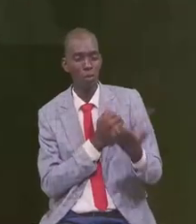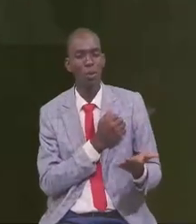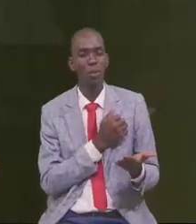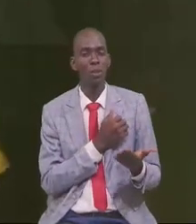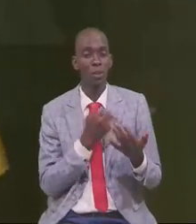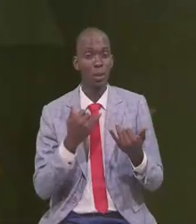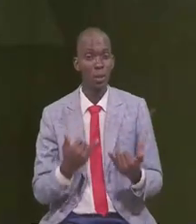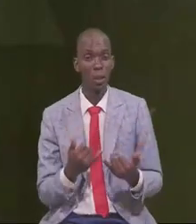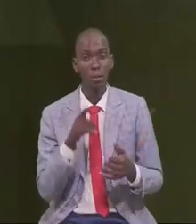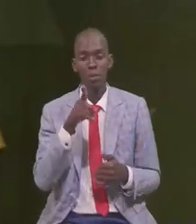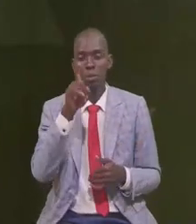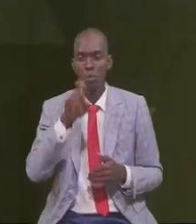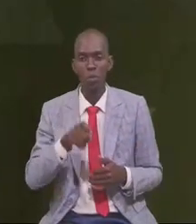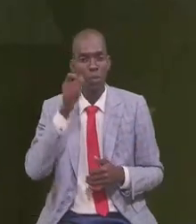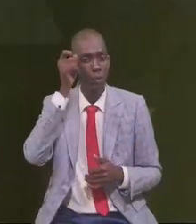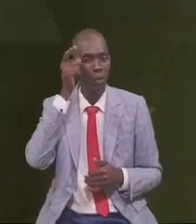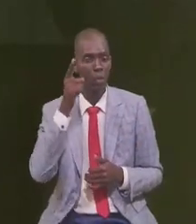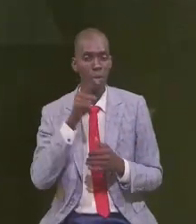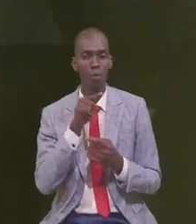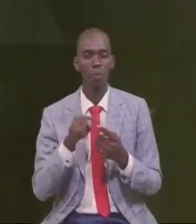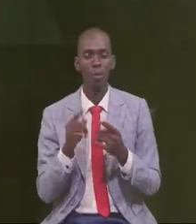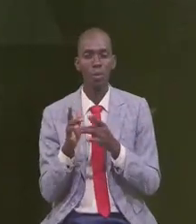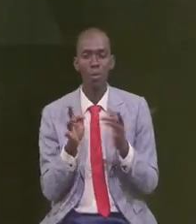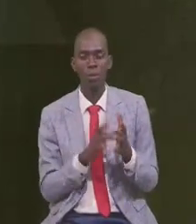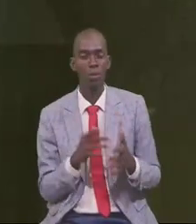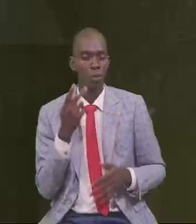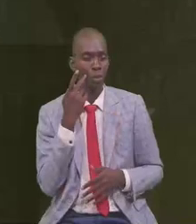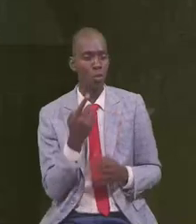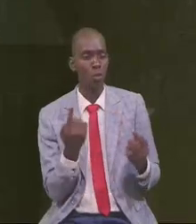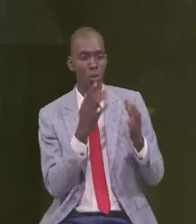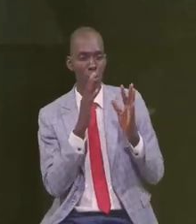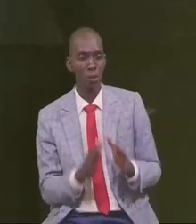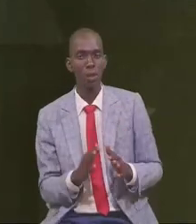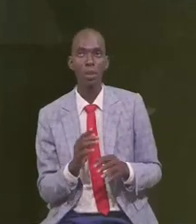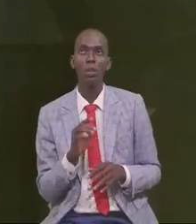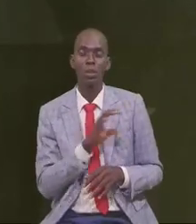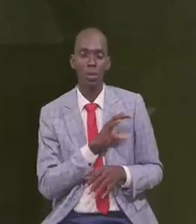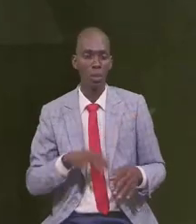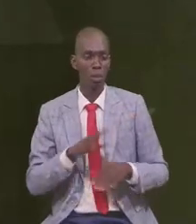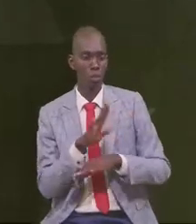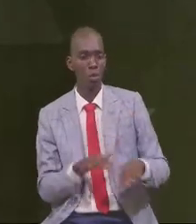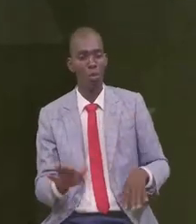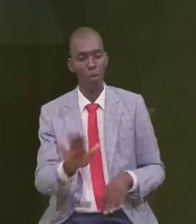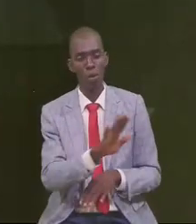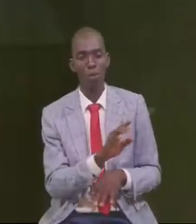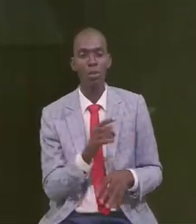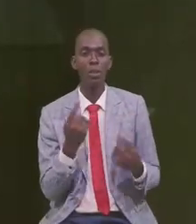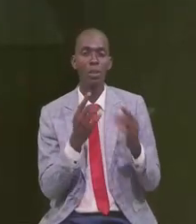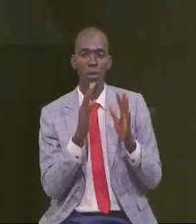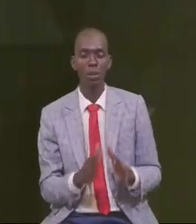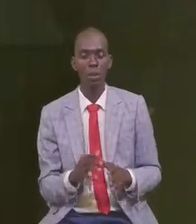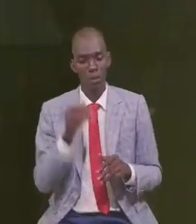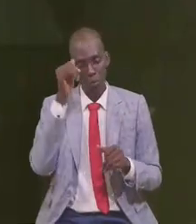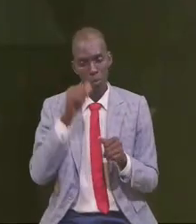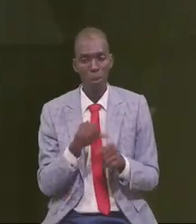Maintenant, vous devez comprendre. Quand Jésus voit les pécheurs, les appelle pécheurs, il a dit aux pharisiens, vous